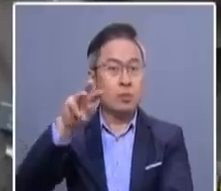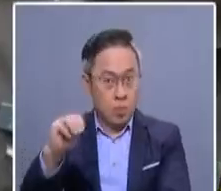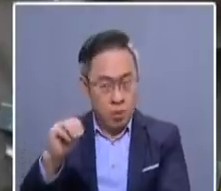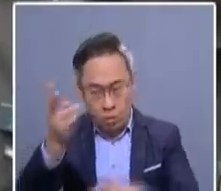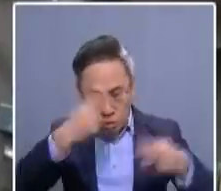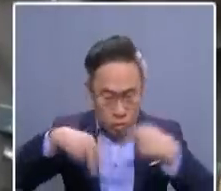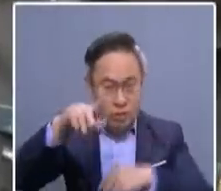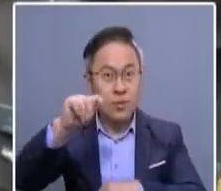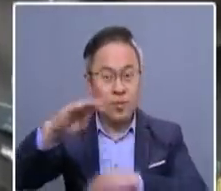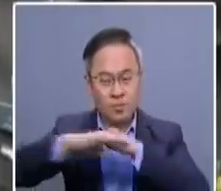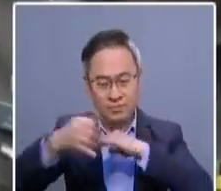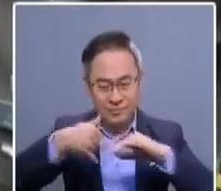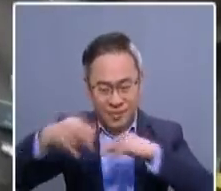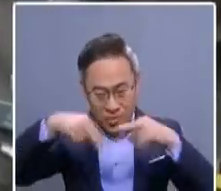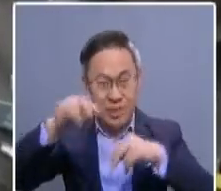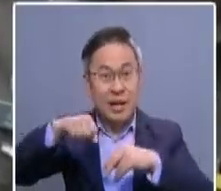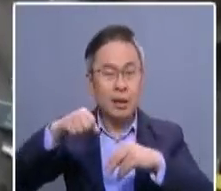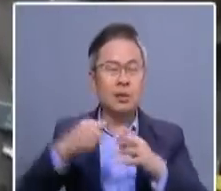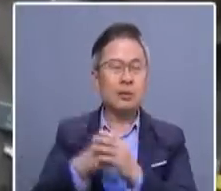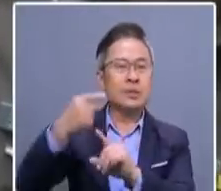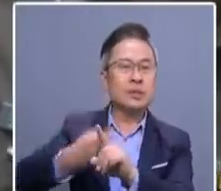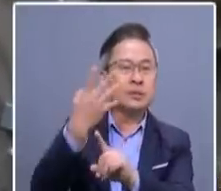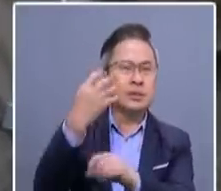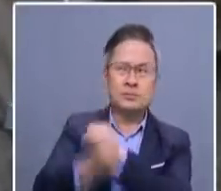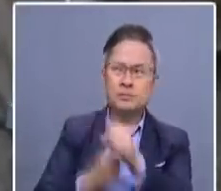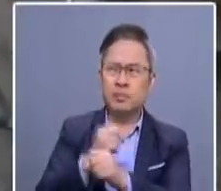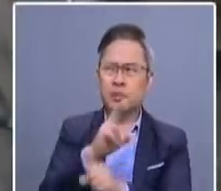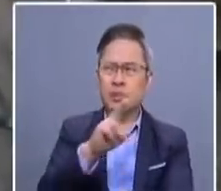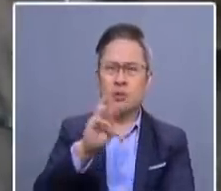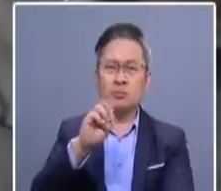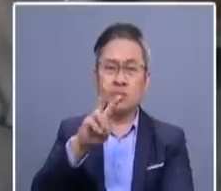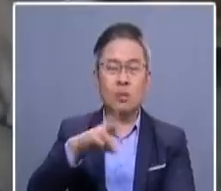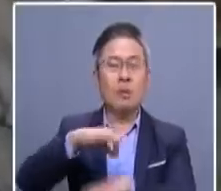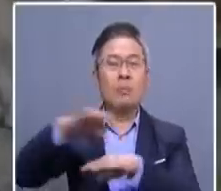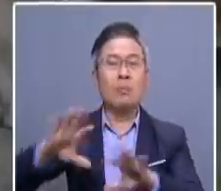อันนั้นเนี่ยก่อนที่จะถูกยกย้ายไปเมื่อเมษายนปี2562ค่ะ